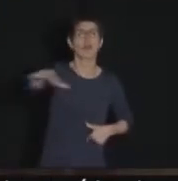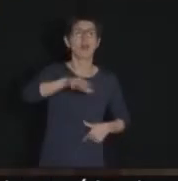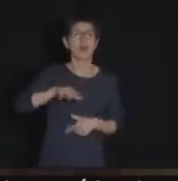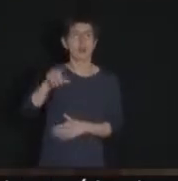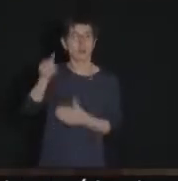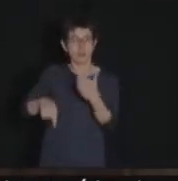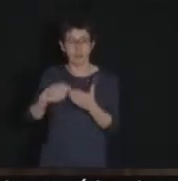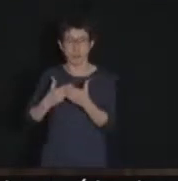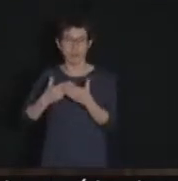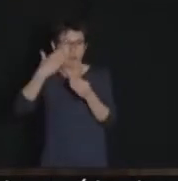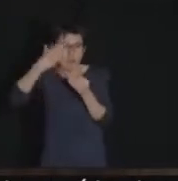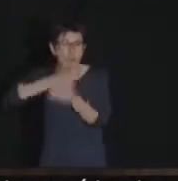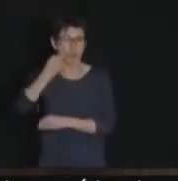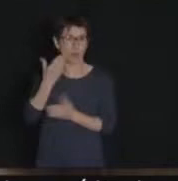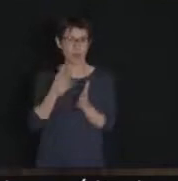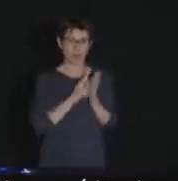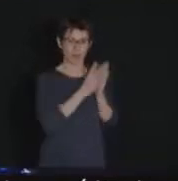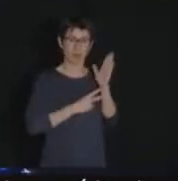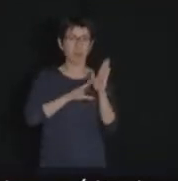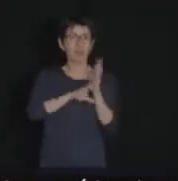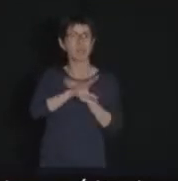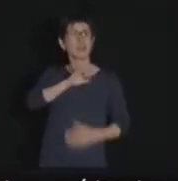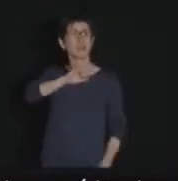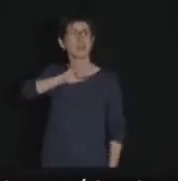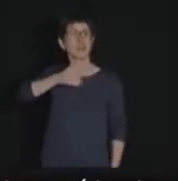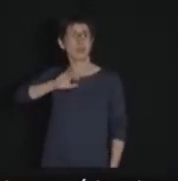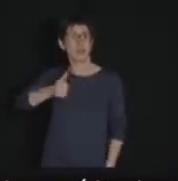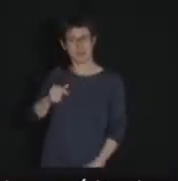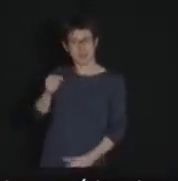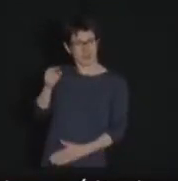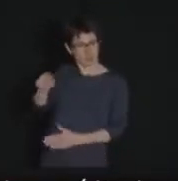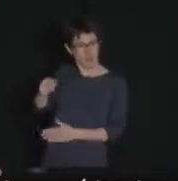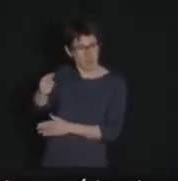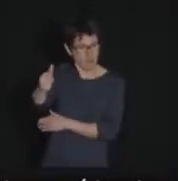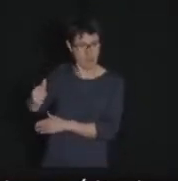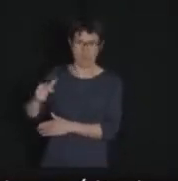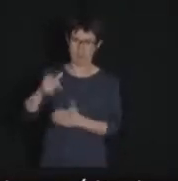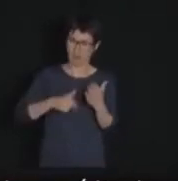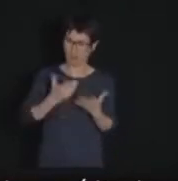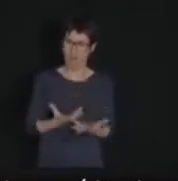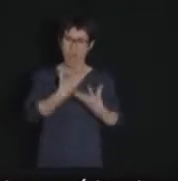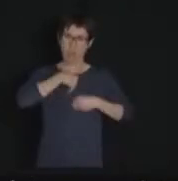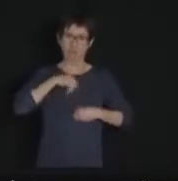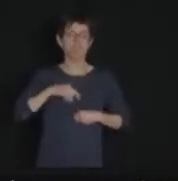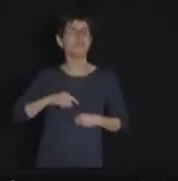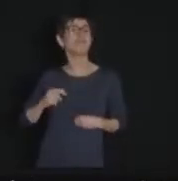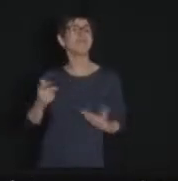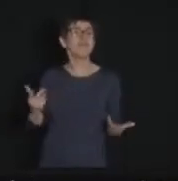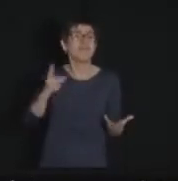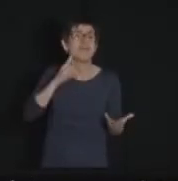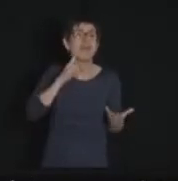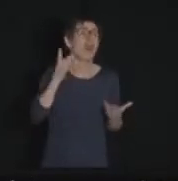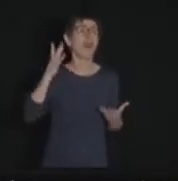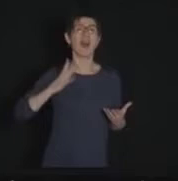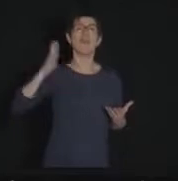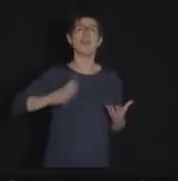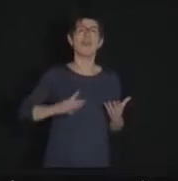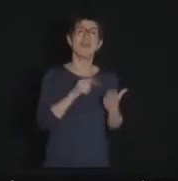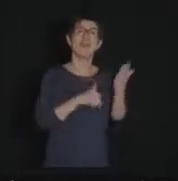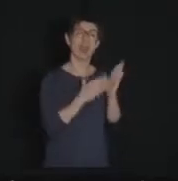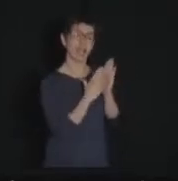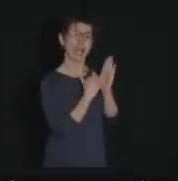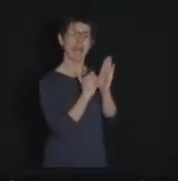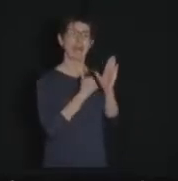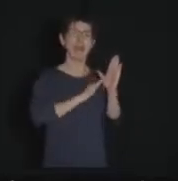Il faut que nos jeunes à l'école apprennent le vocabulaire de la technique du numérique, comme on a appris la grammaire